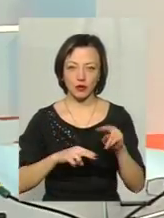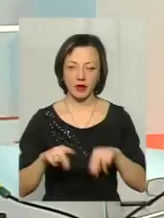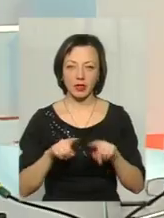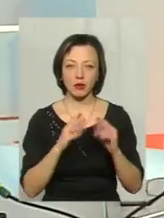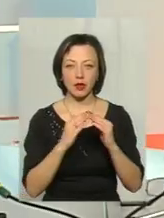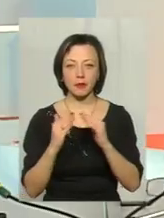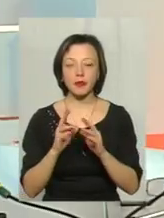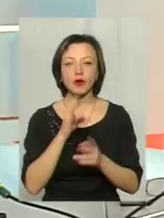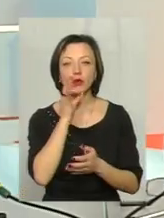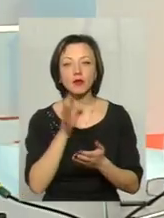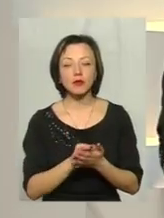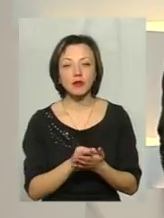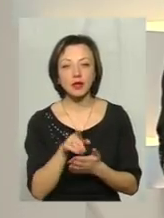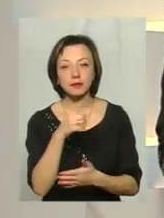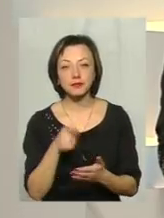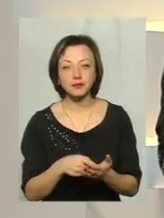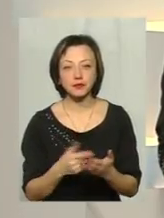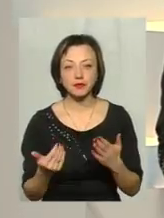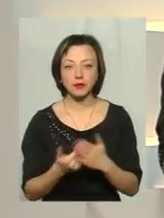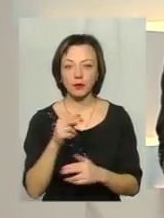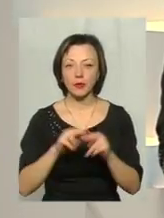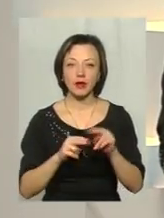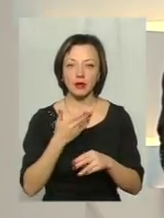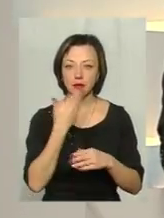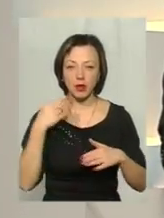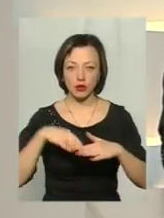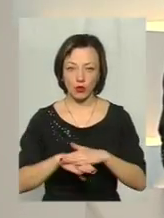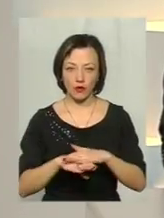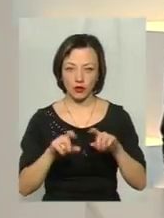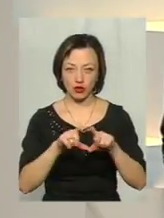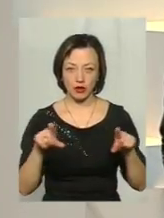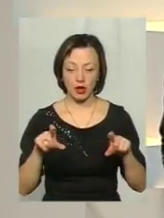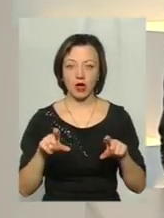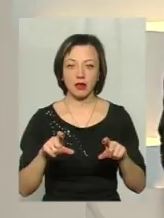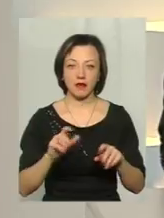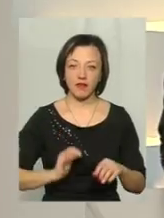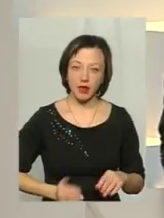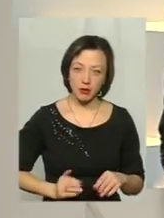хто відповідає за те, що у новобудовах немає сховища?